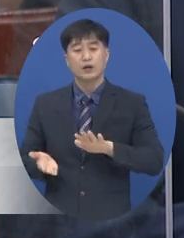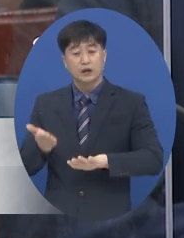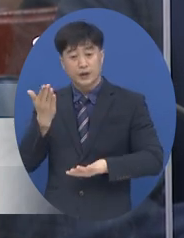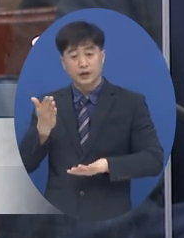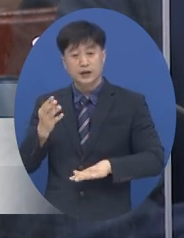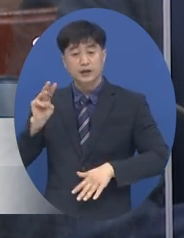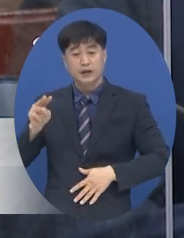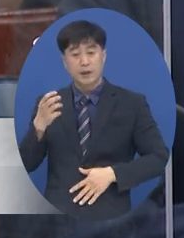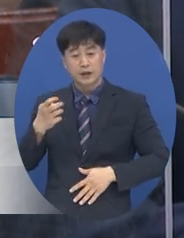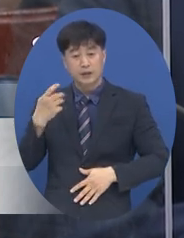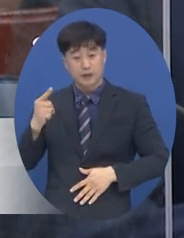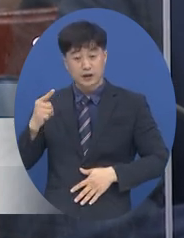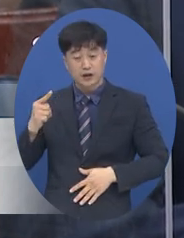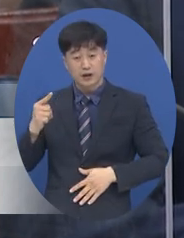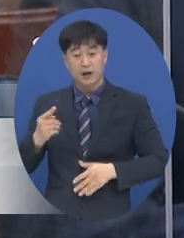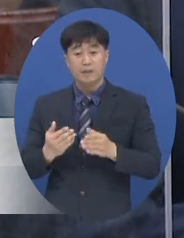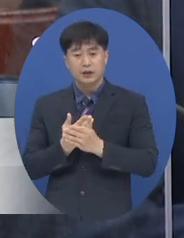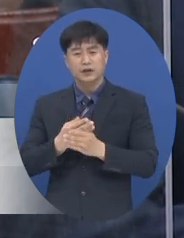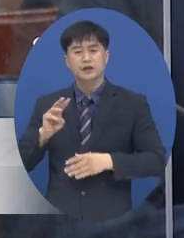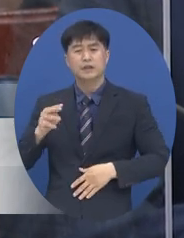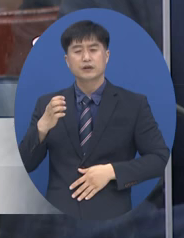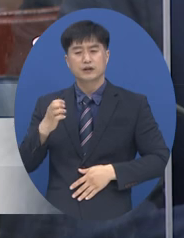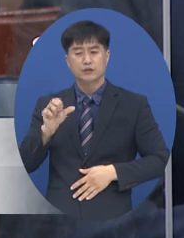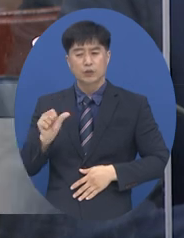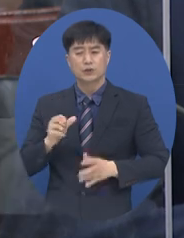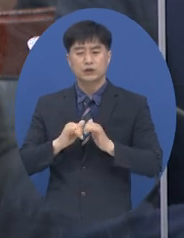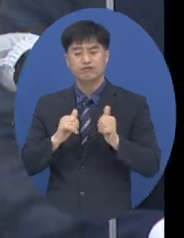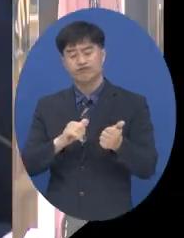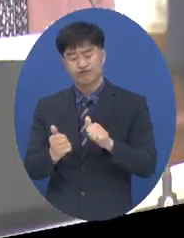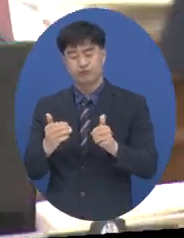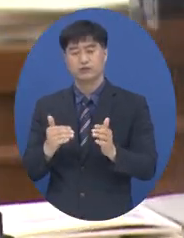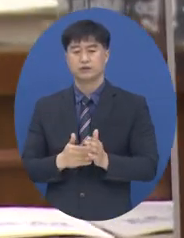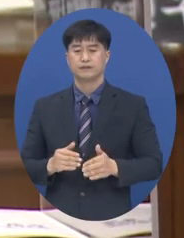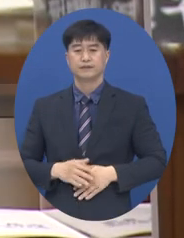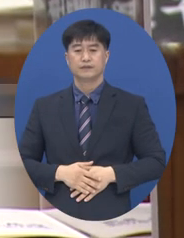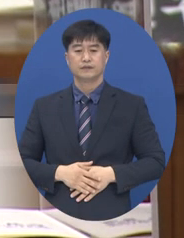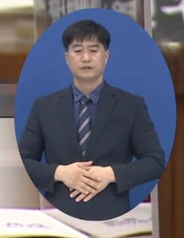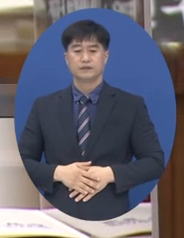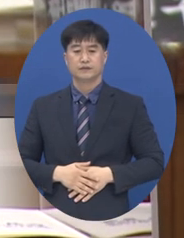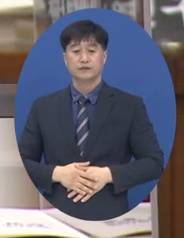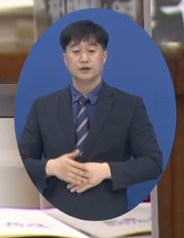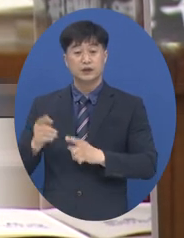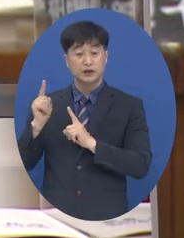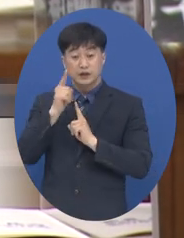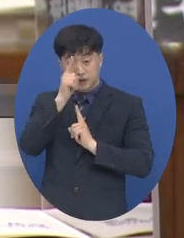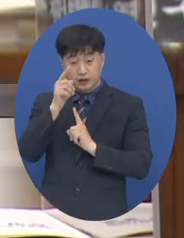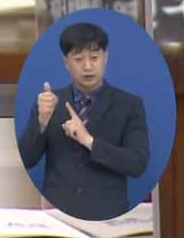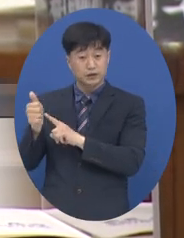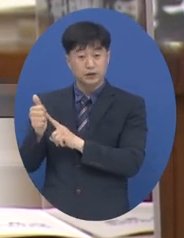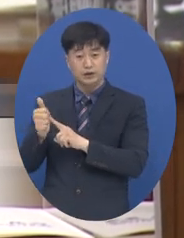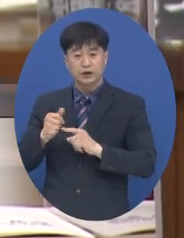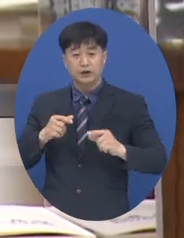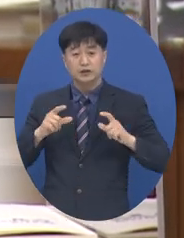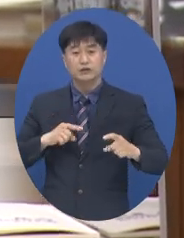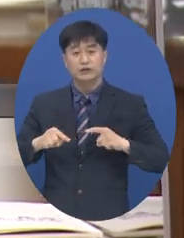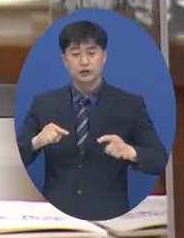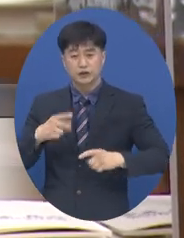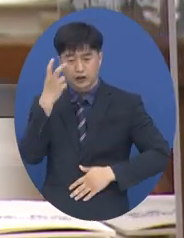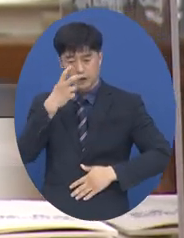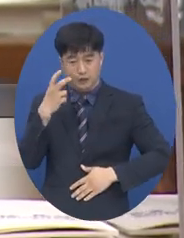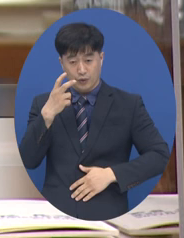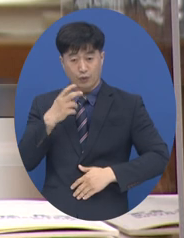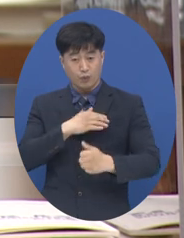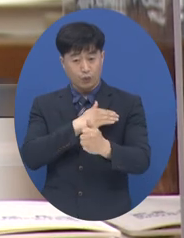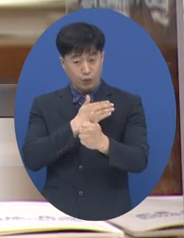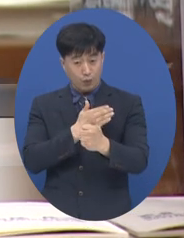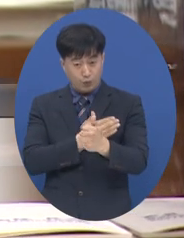30일 건이 발생하고 345 명의 차마 글 했죠 지사 께서 지자체의 감도 껑 공유의 앞서서